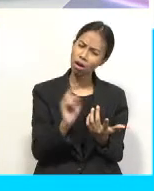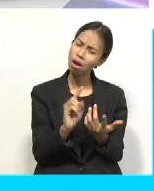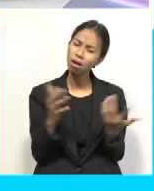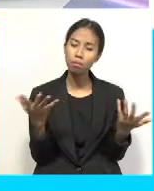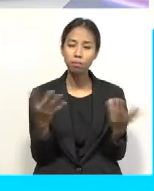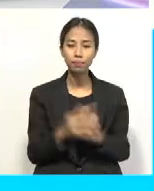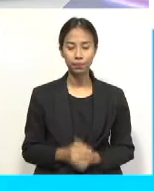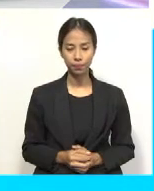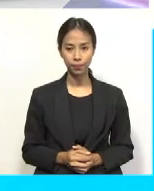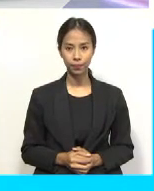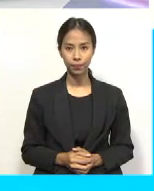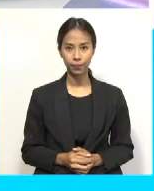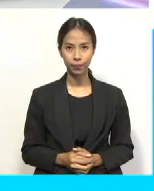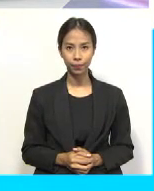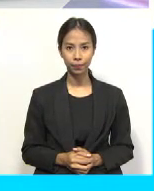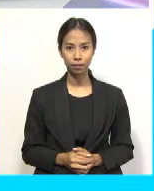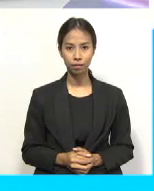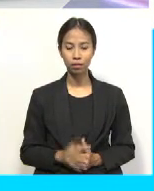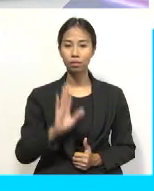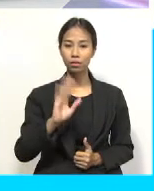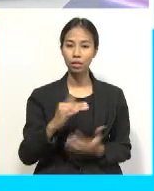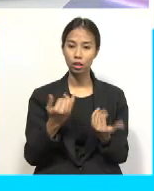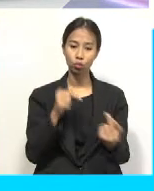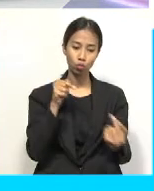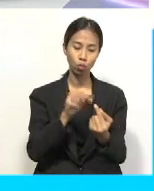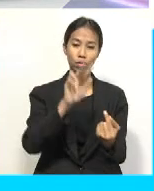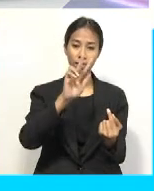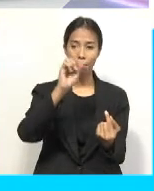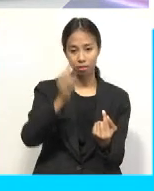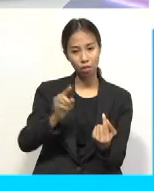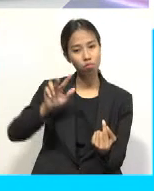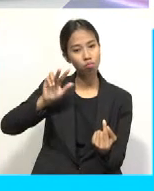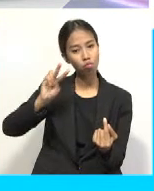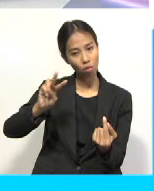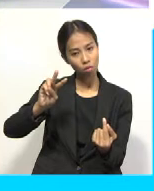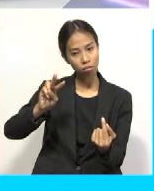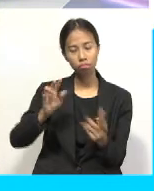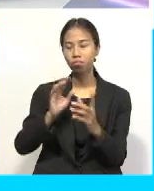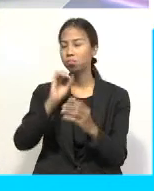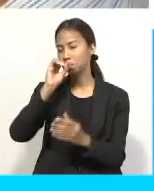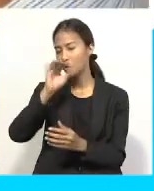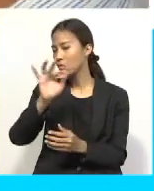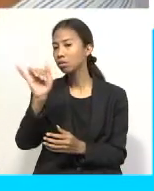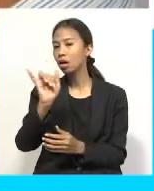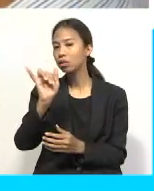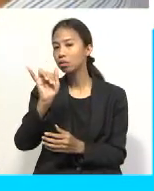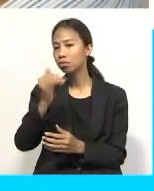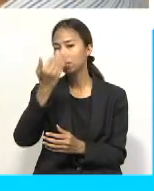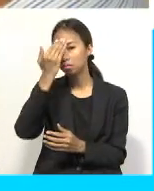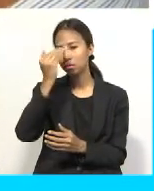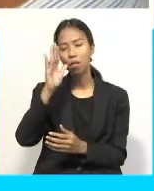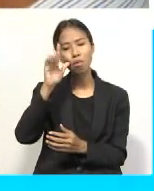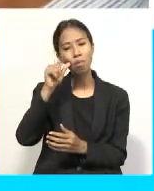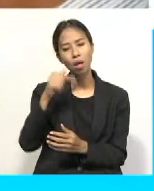ไหนคะ ซึ่งของในเรื่องของ 3/2 นะครับตอนนี้ยังไม่ได้มีการชี้แจงประเด็นนี้ออกมานะครับเพราะว ่ าผู้ปกครองได้